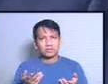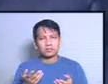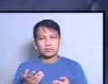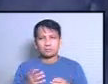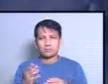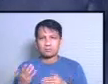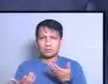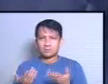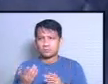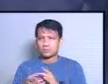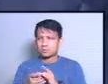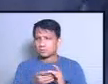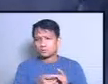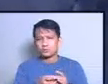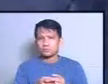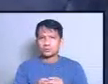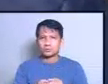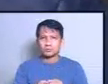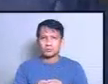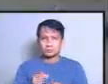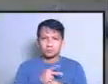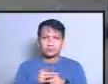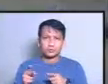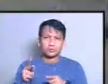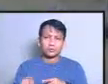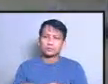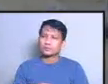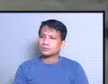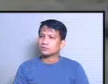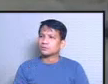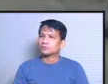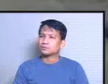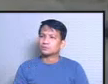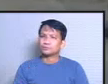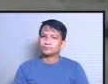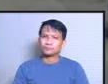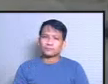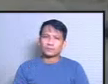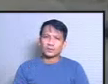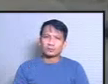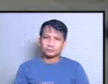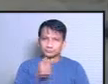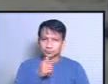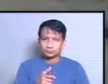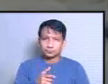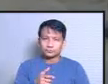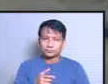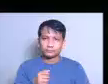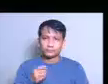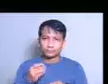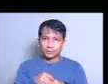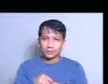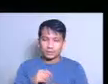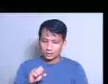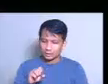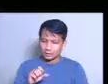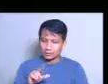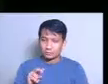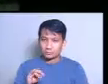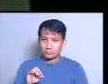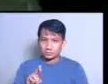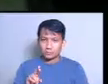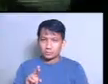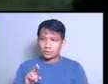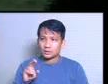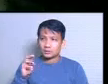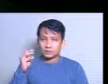ito tingin ko professional din. Swerte naman at nakaligtas ang isa pang sakay ng kotse na si NLRC Labor